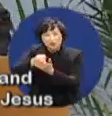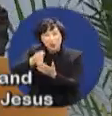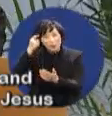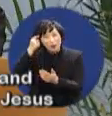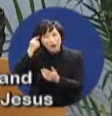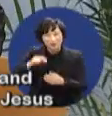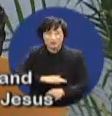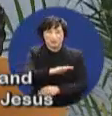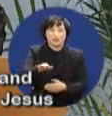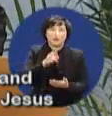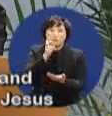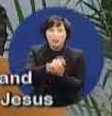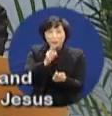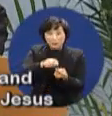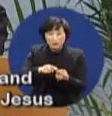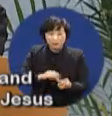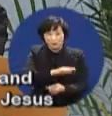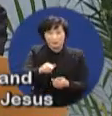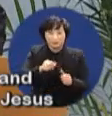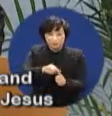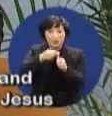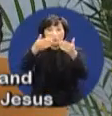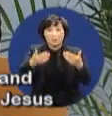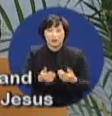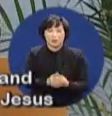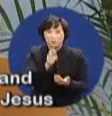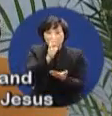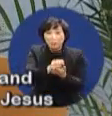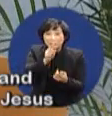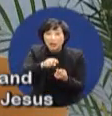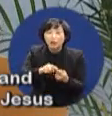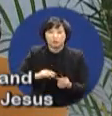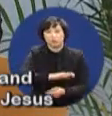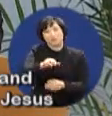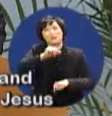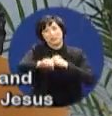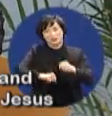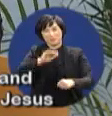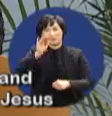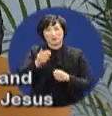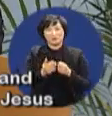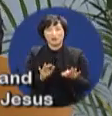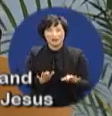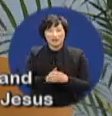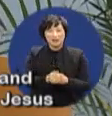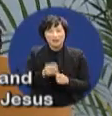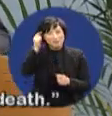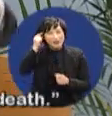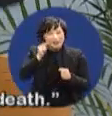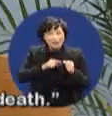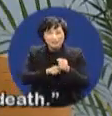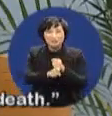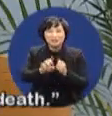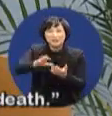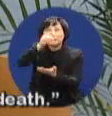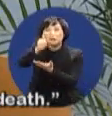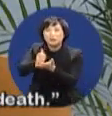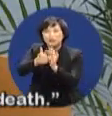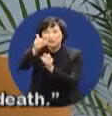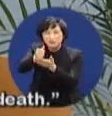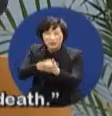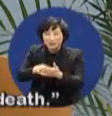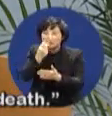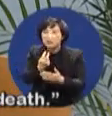참으로 법적으로는 구원받고 법적으로 자유한 자. 이는 그리스도 예수 안에는 생명의 성령의